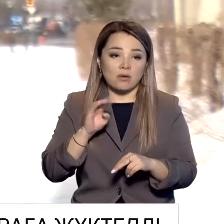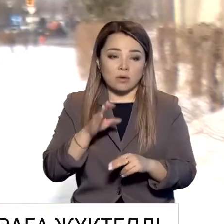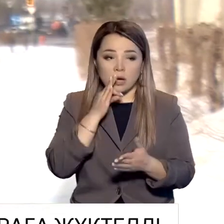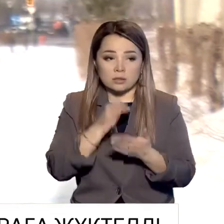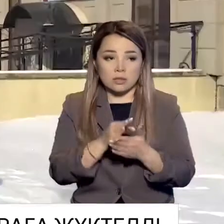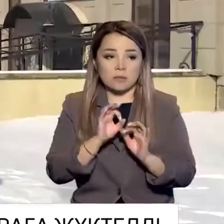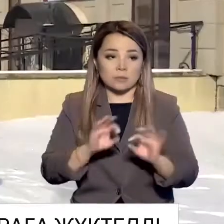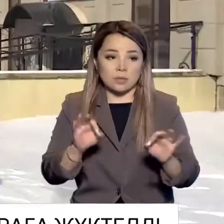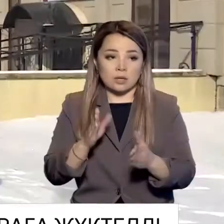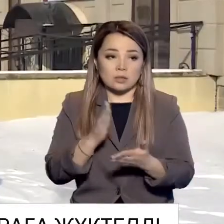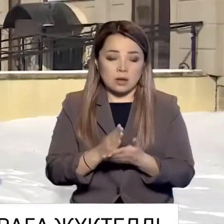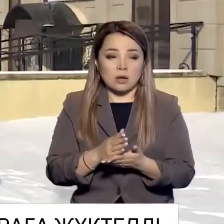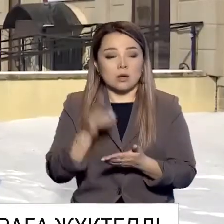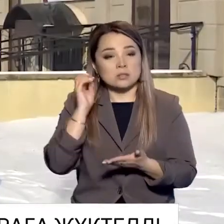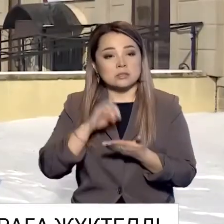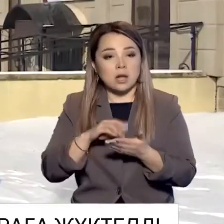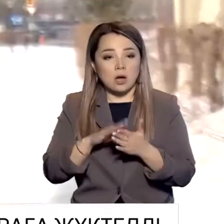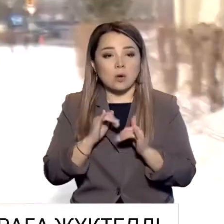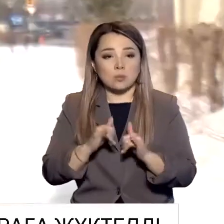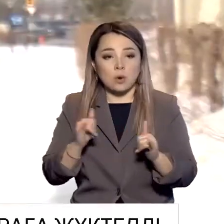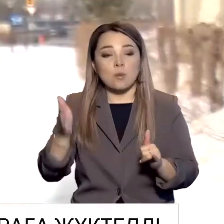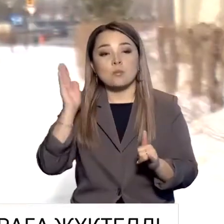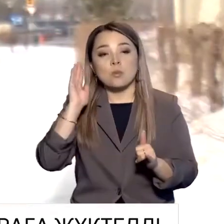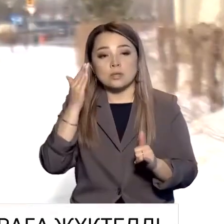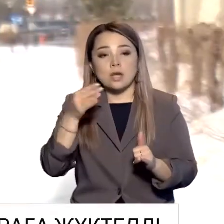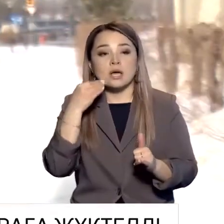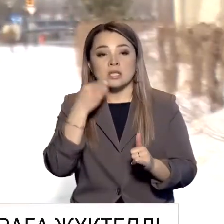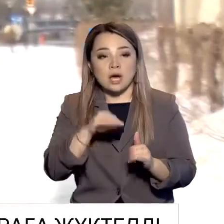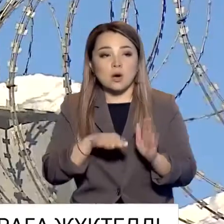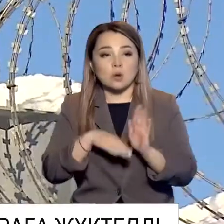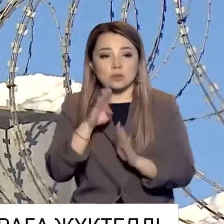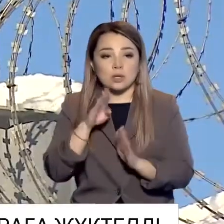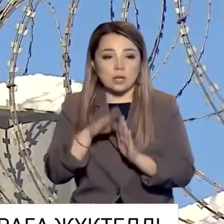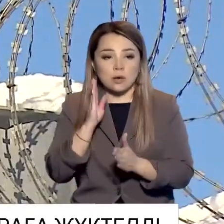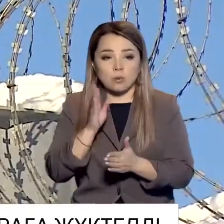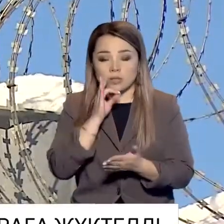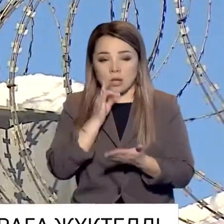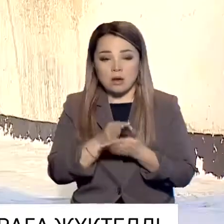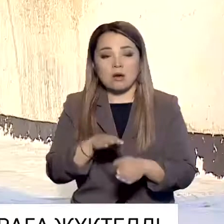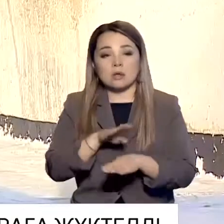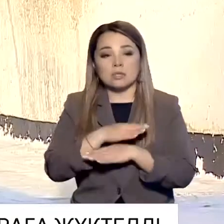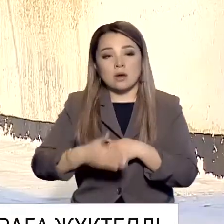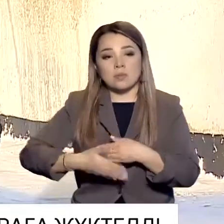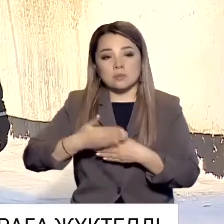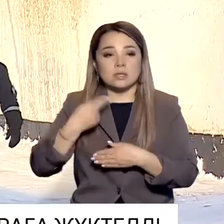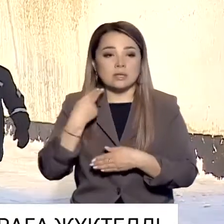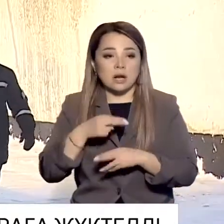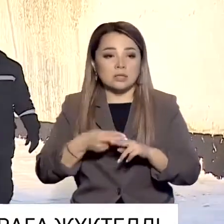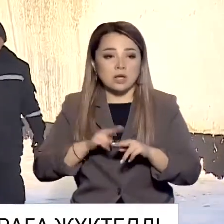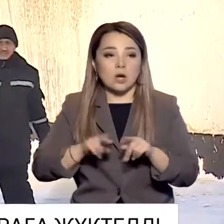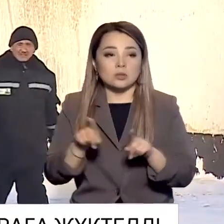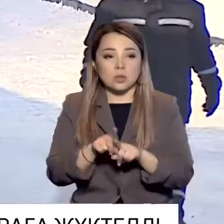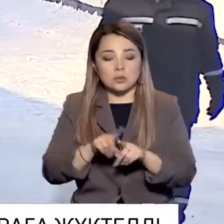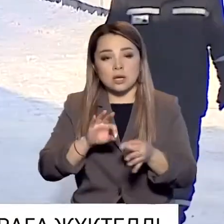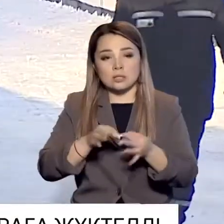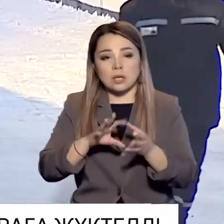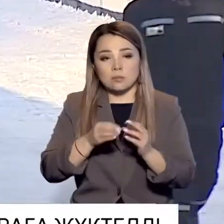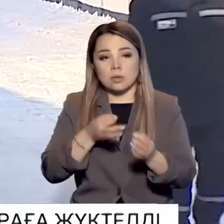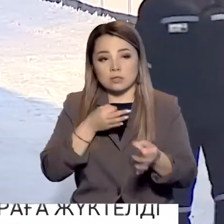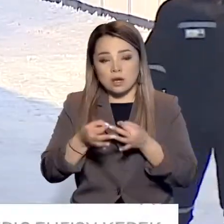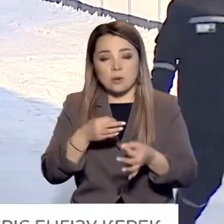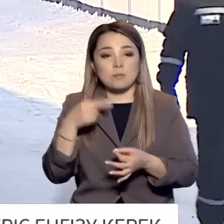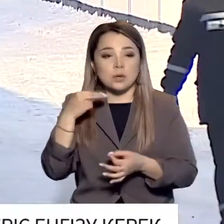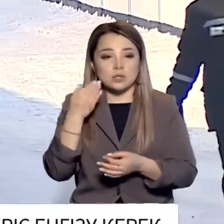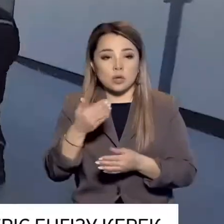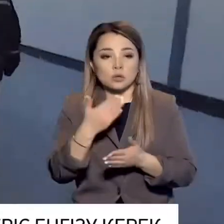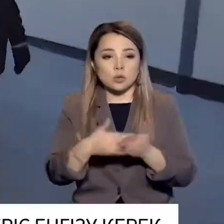қалды, санасы көбейтеміз. Болашақта оның сапасы көбейеді. Жолдауда өлім жазасын түпкілікті жою мәселесі де қамтылды. Президент